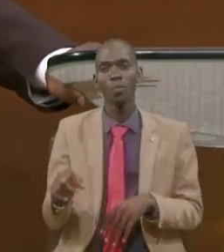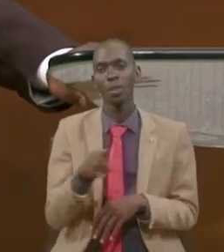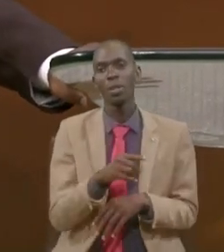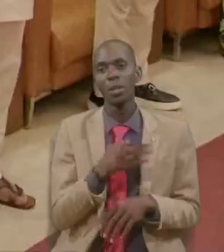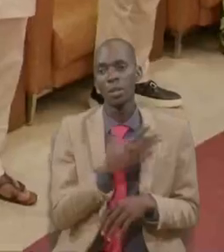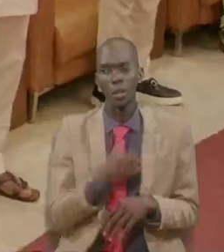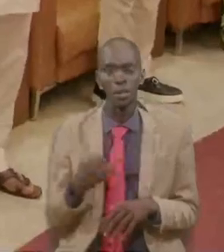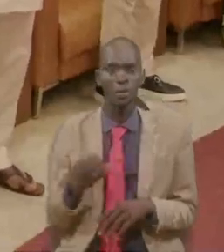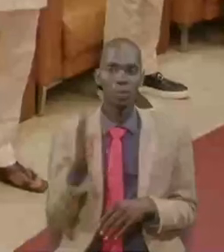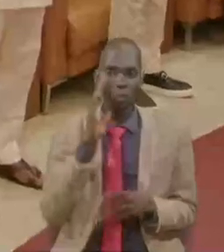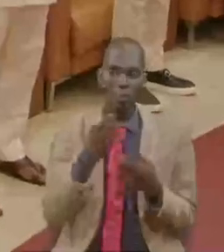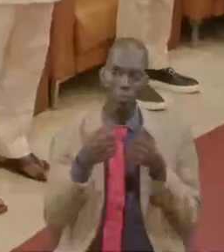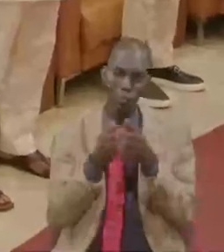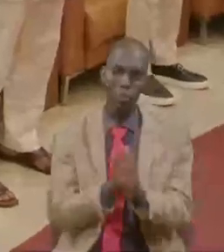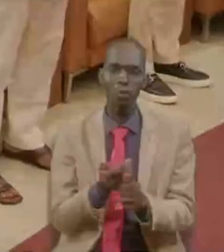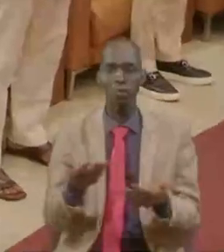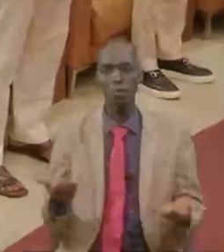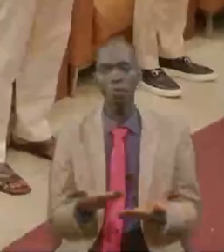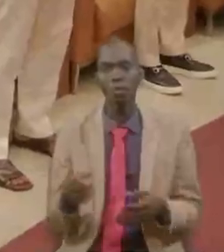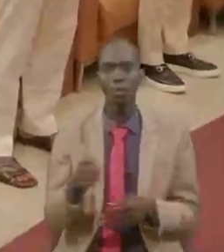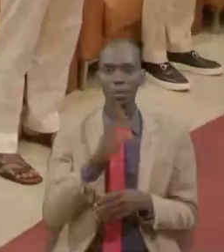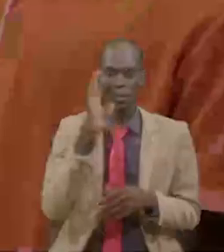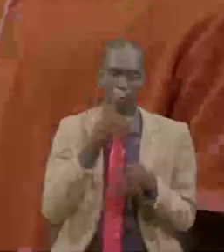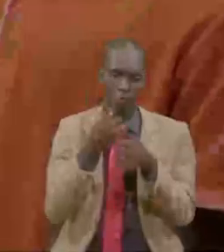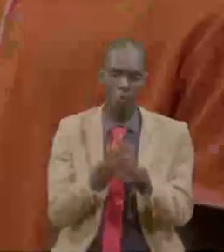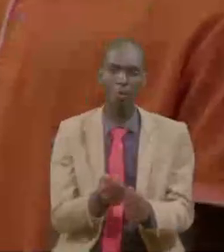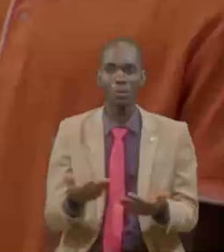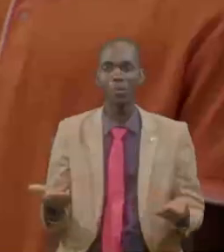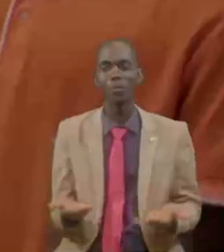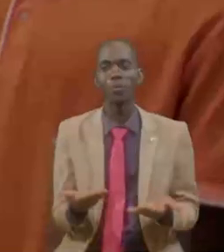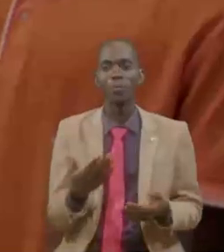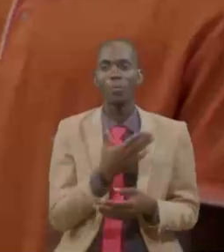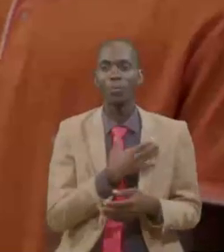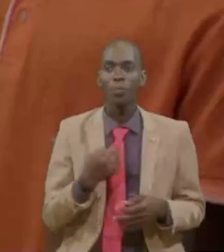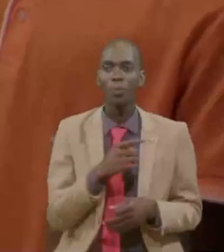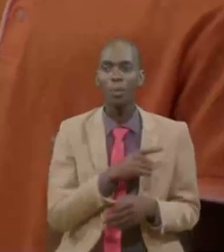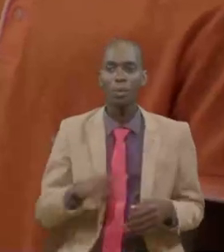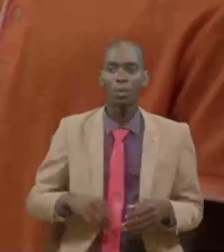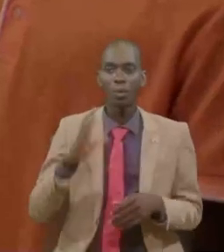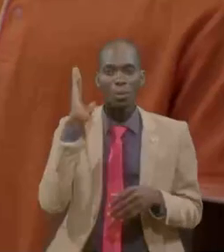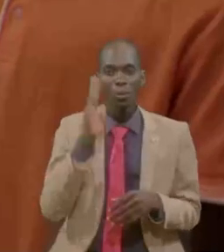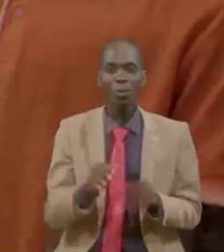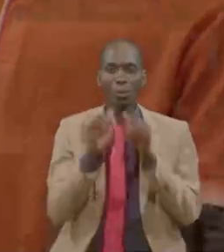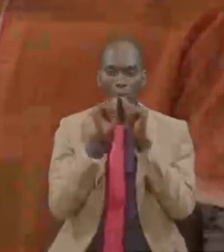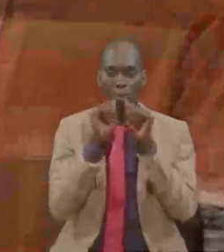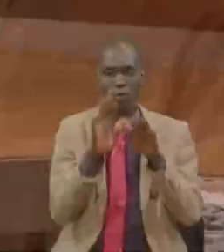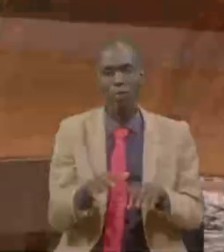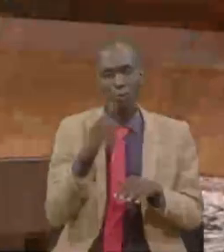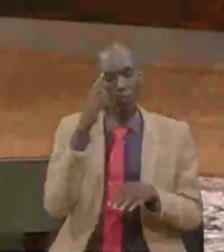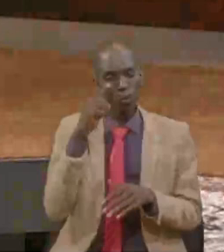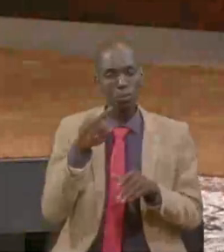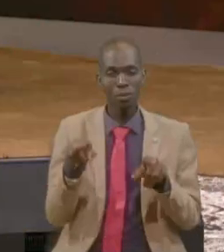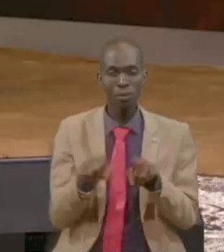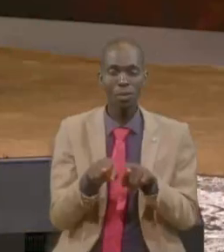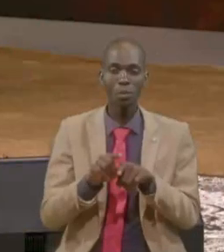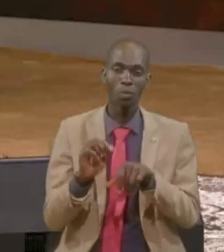Impressionnez-les. Ils viendront avec vous. Ils viendront avec vous. Et le Seigneur vous